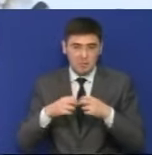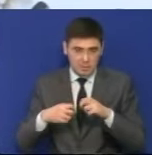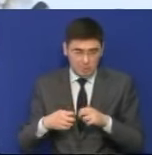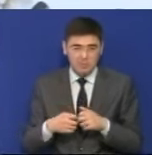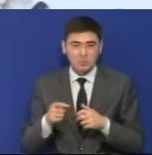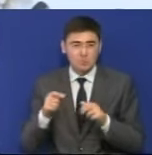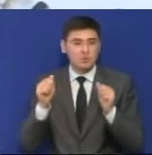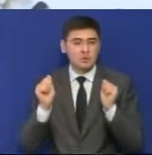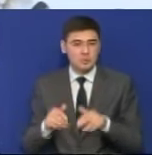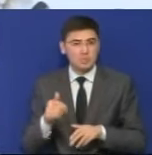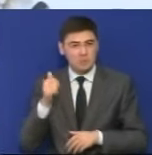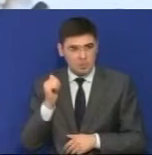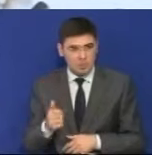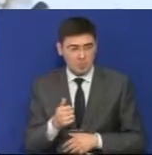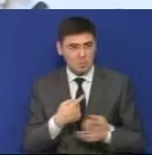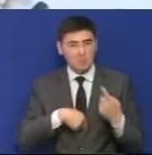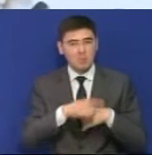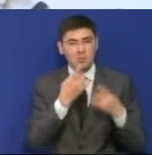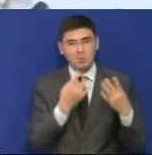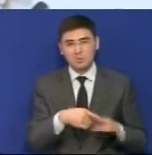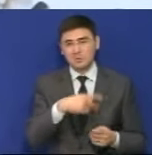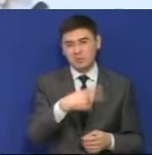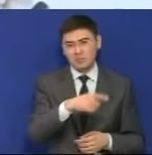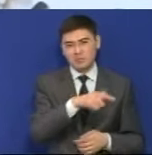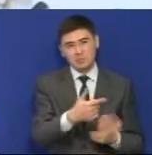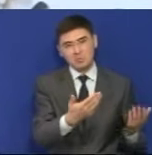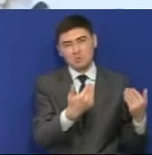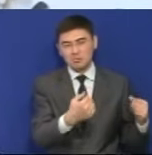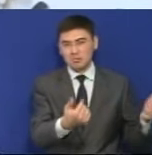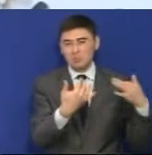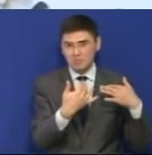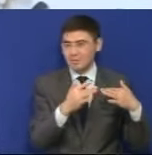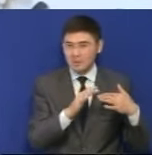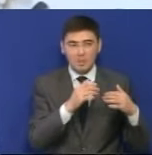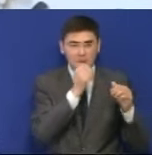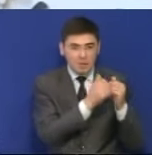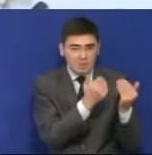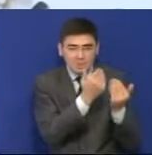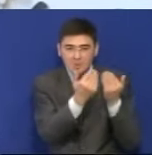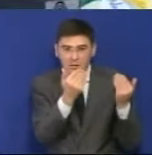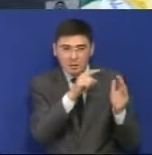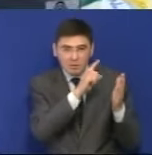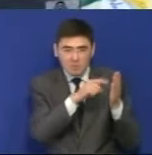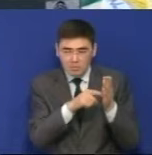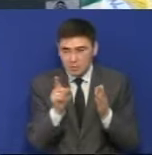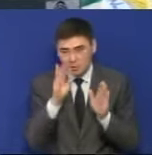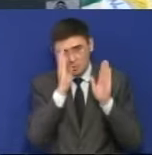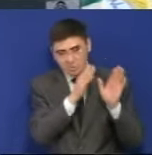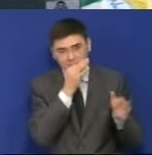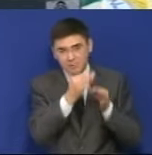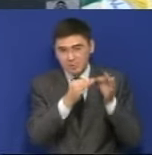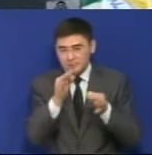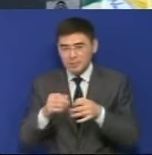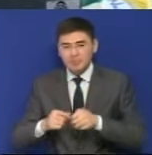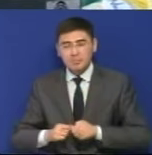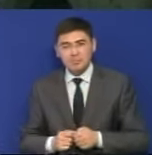есть не просто общий человек, там 20 собрали, у каждого какие вопросы есть, индивидуально решают. Многодетным матерям